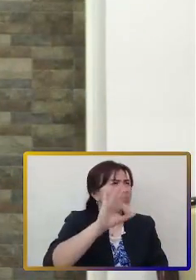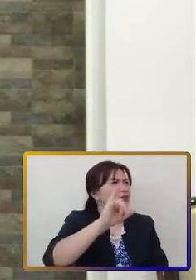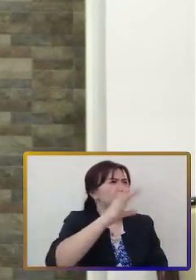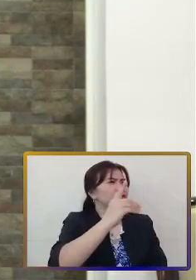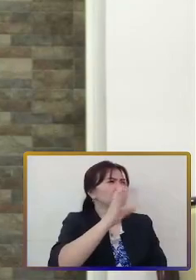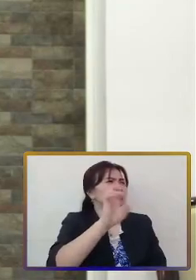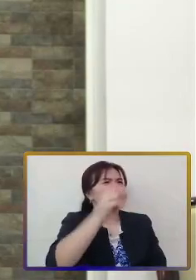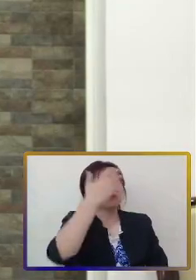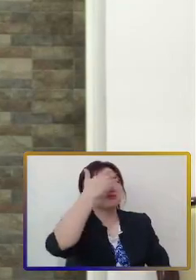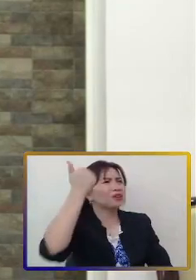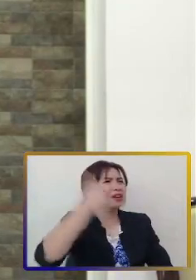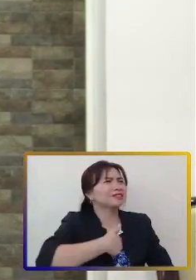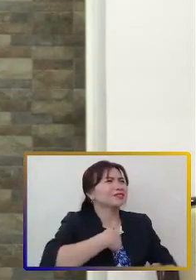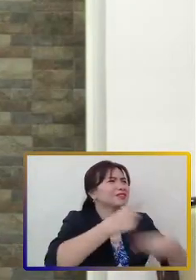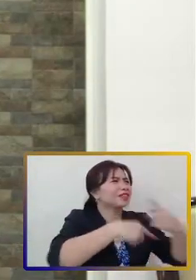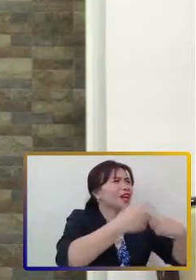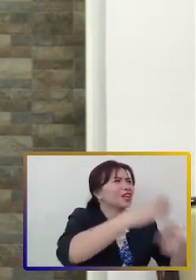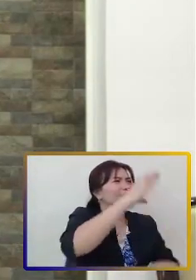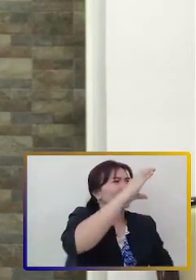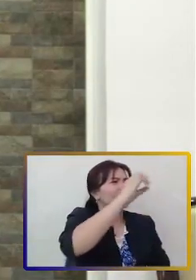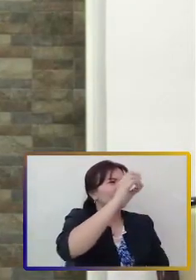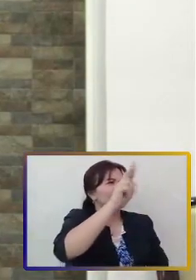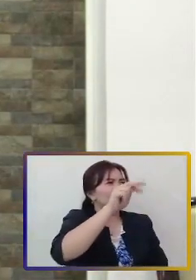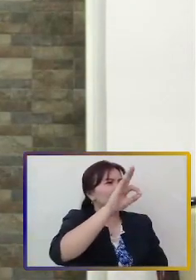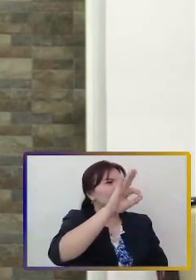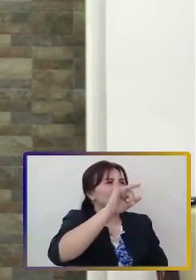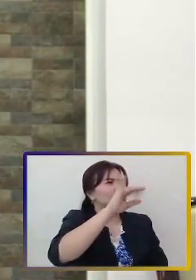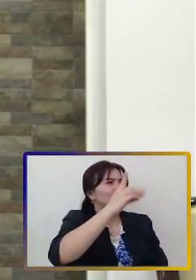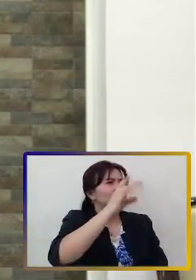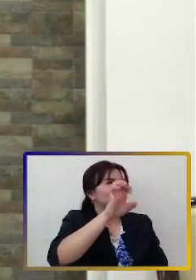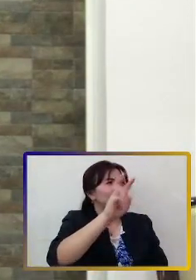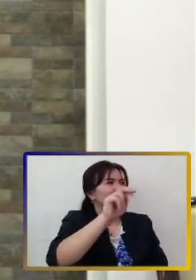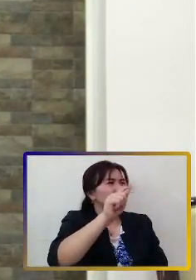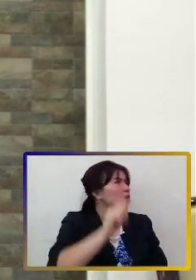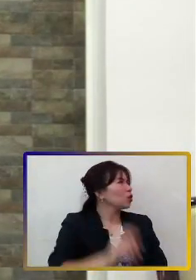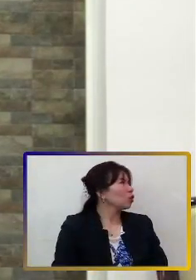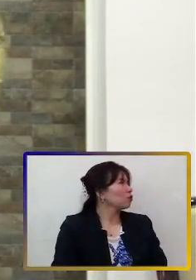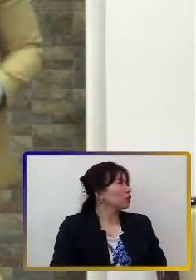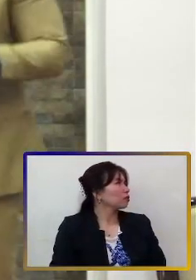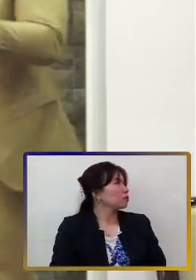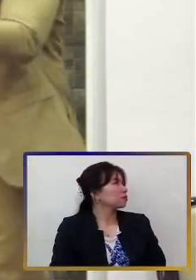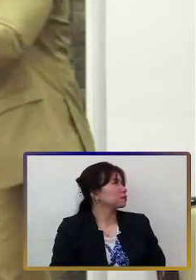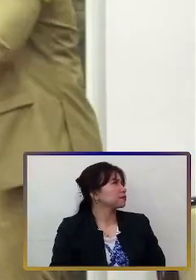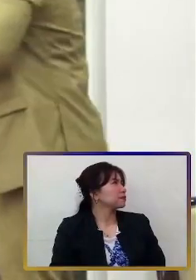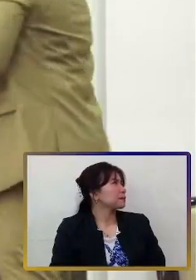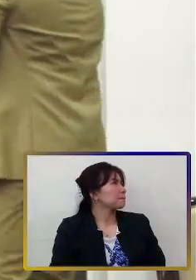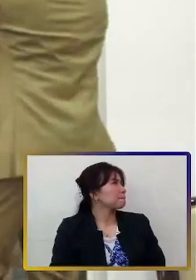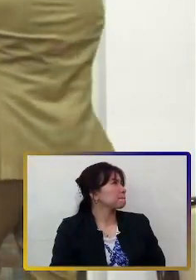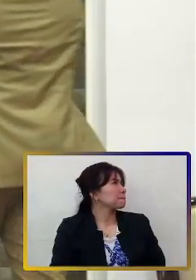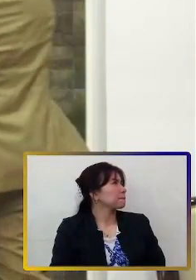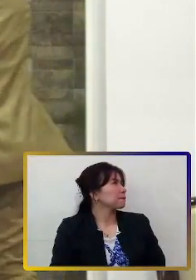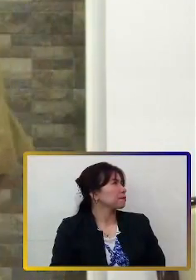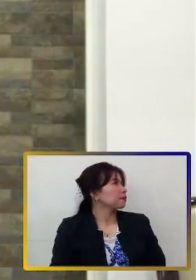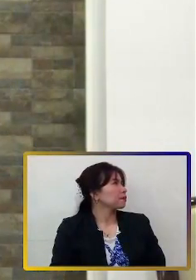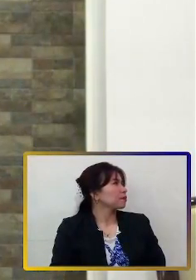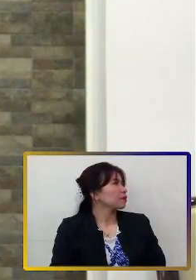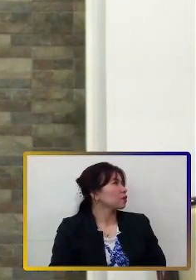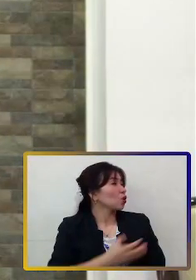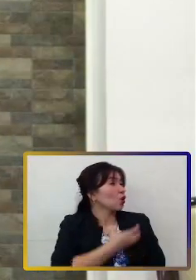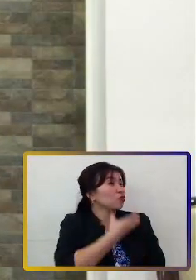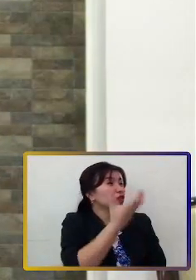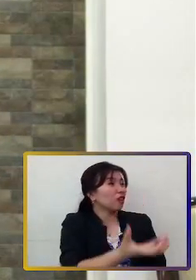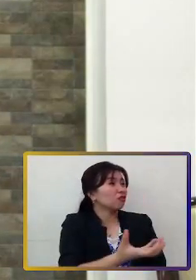pinapamuka mong kristiyanong pamumuhay you see full of confidence or Faith that's